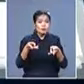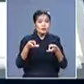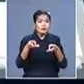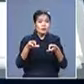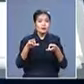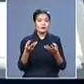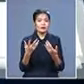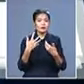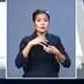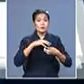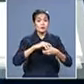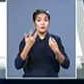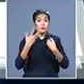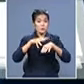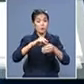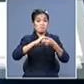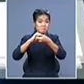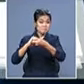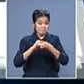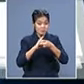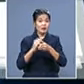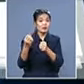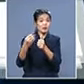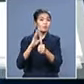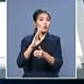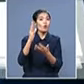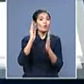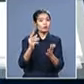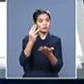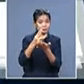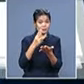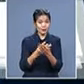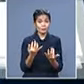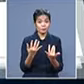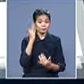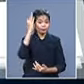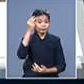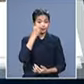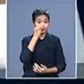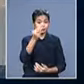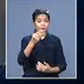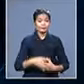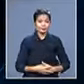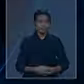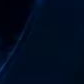รองดองเป็นคำแนะนำของนักวิชาการนะคะอีกสักครู่ค่ะ